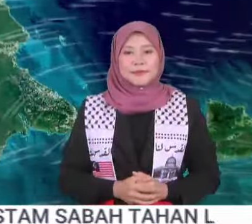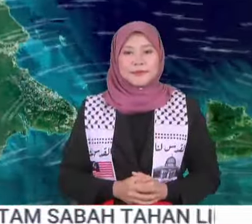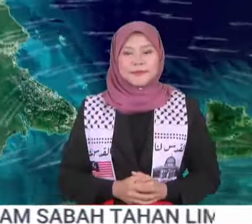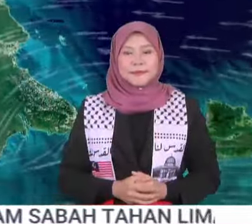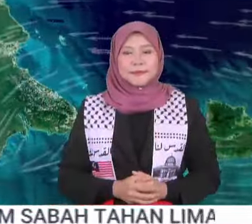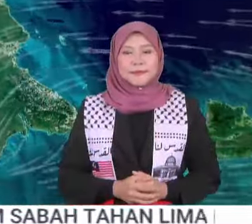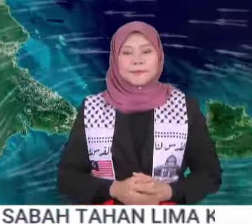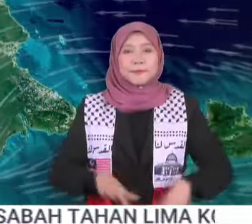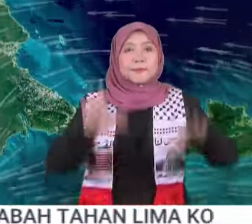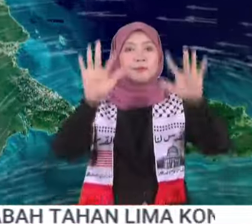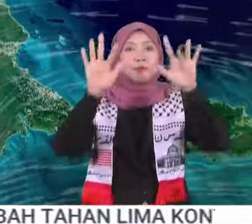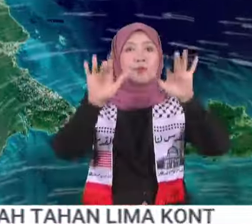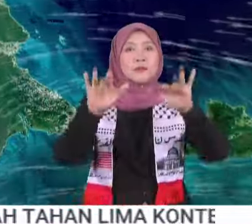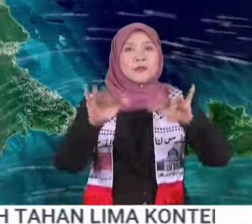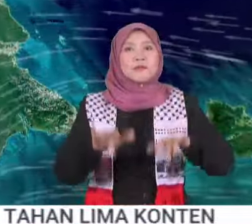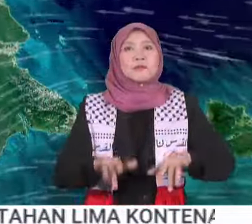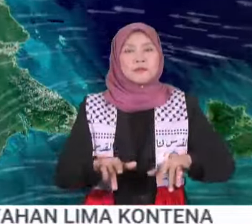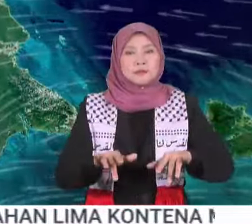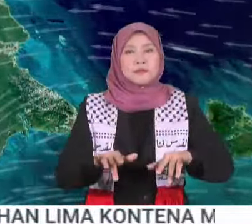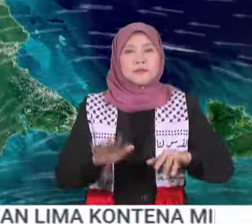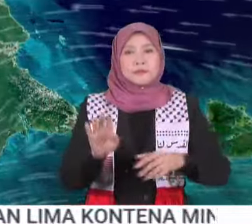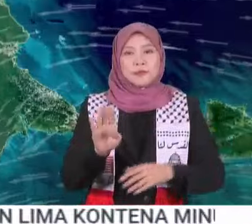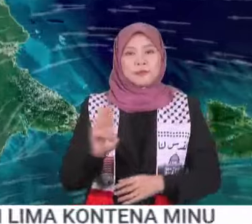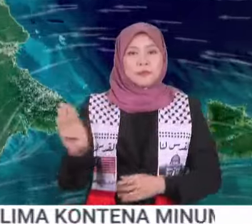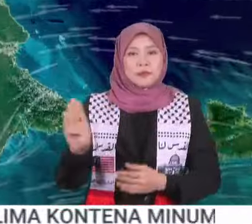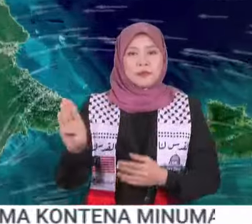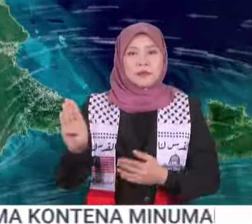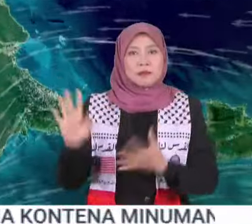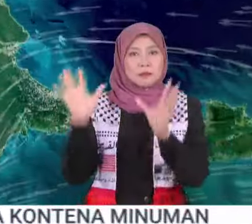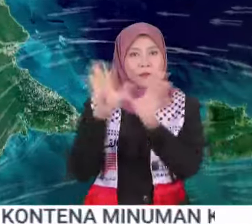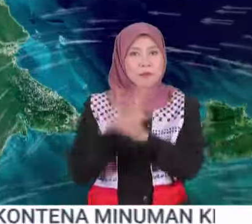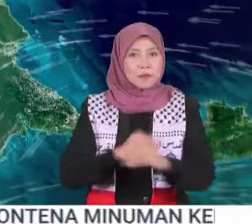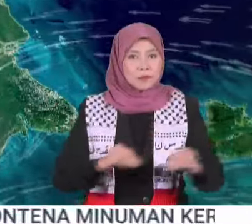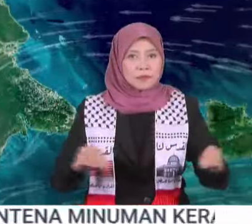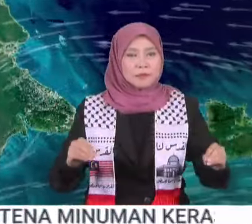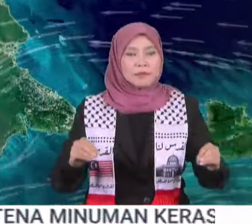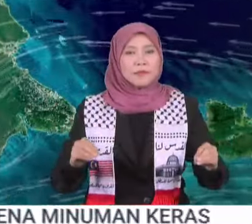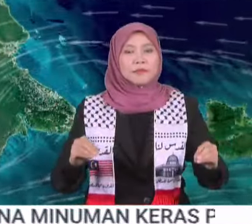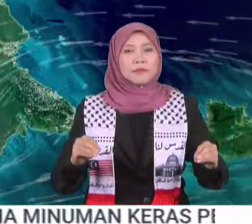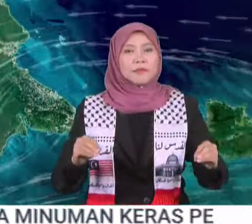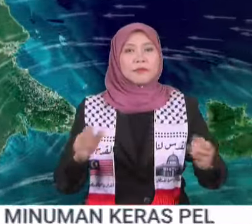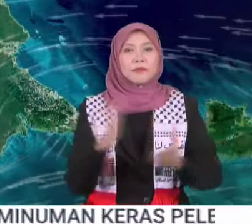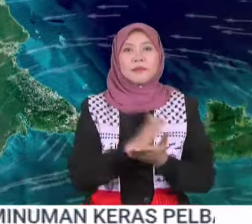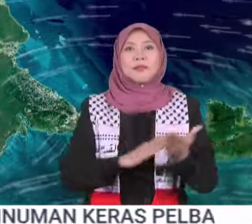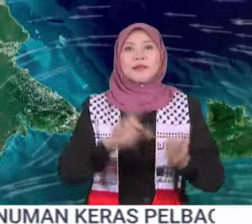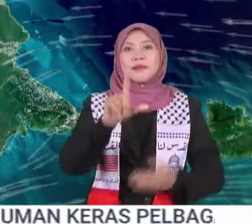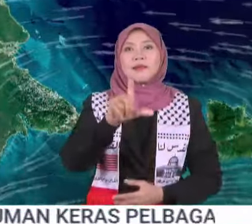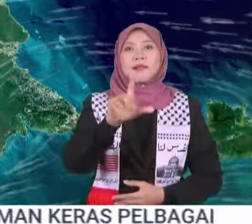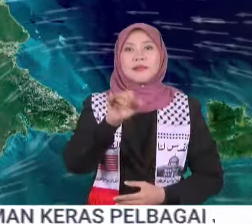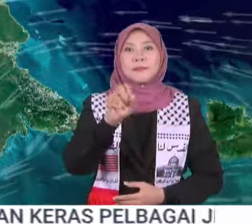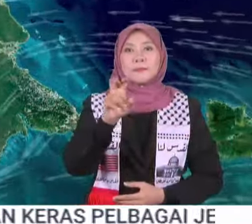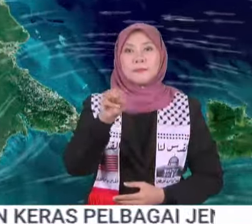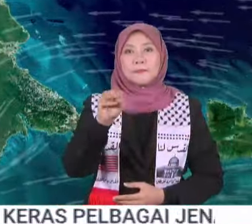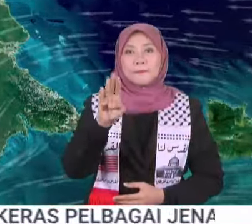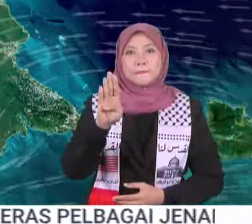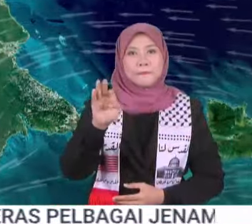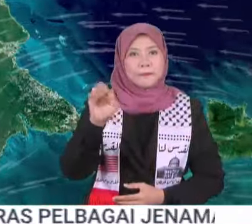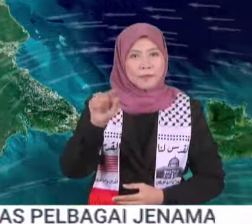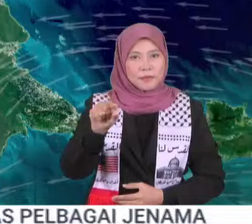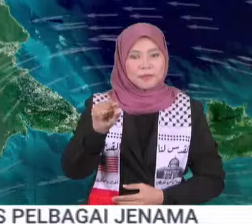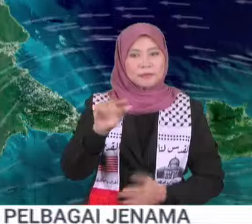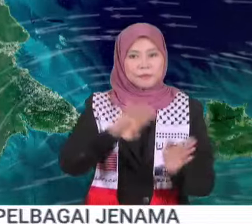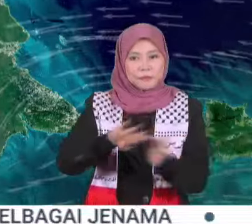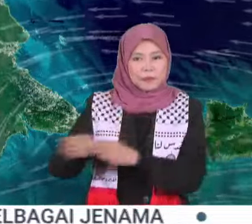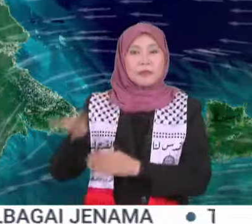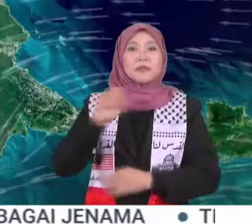Pada ketika ini keadaan hujan dilihat melibatkan kawasan di sekitar barat negeri Sarawak dan juga sedikit di bahagian Limbang. Manakala di Sabah